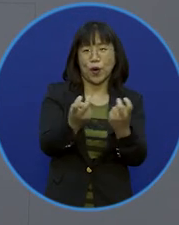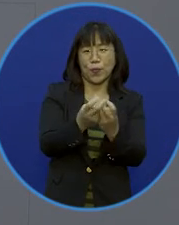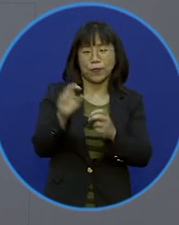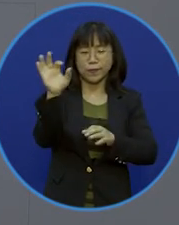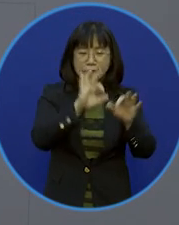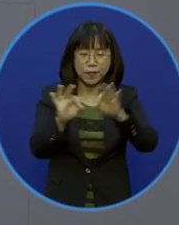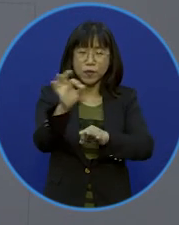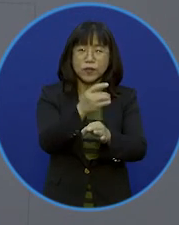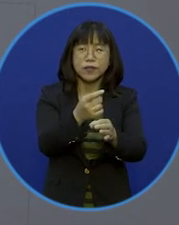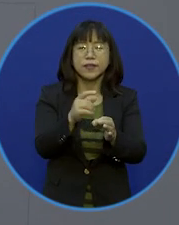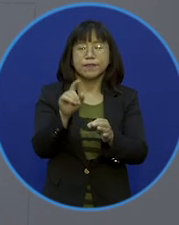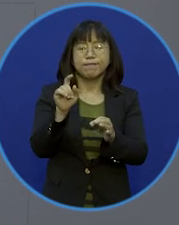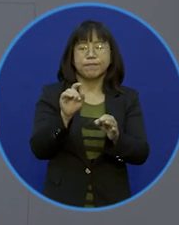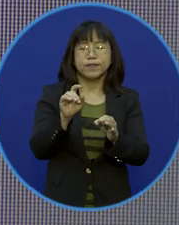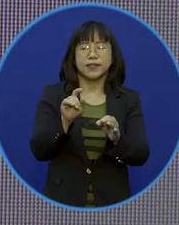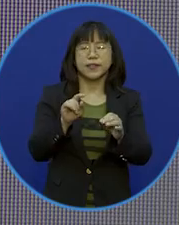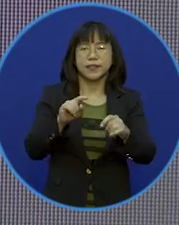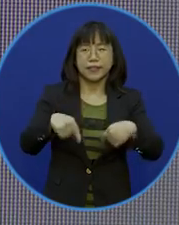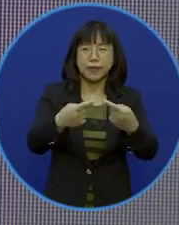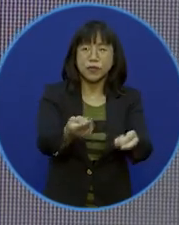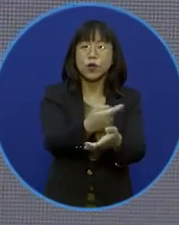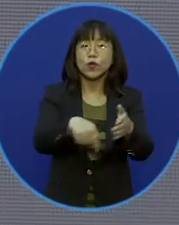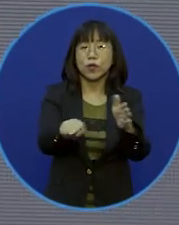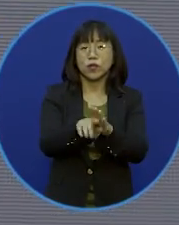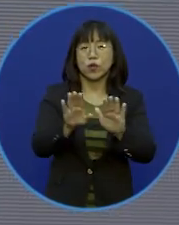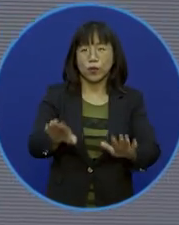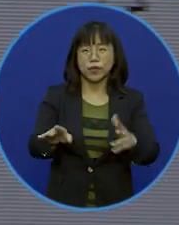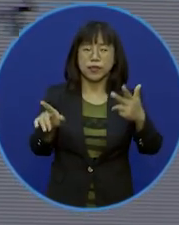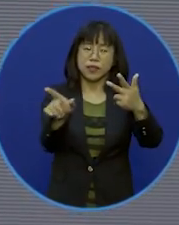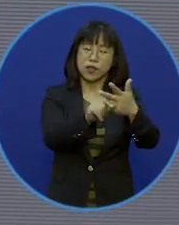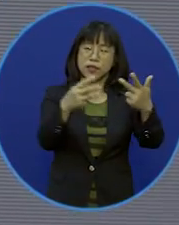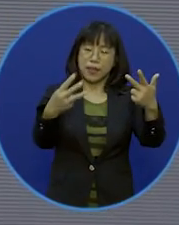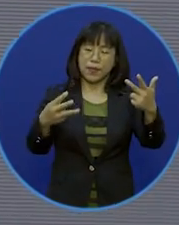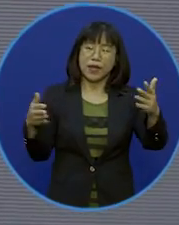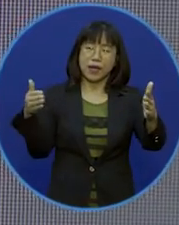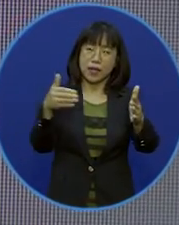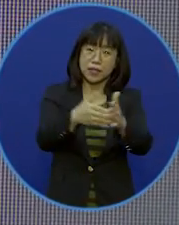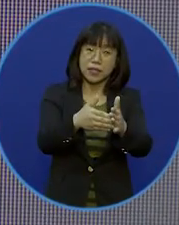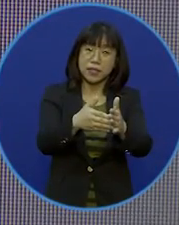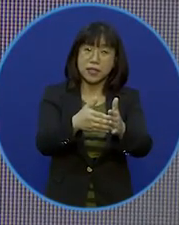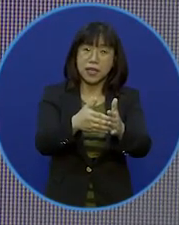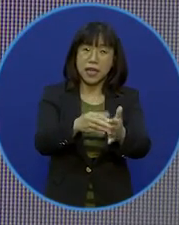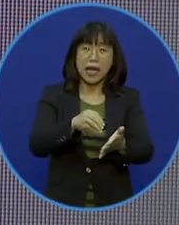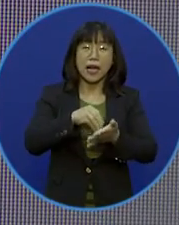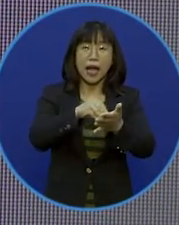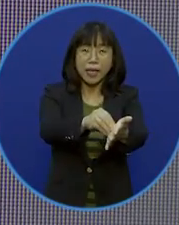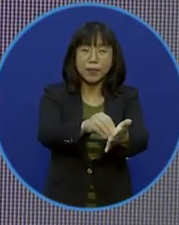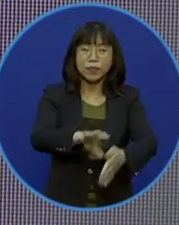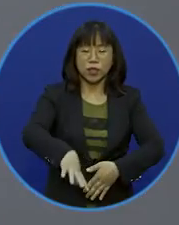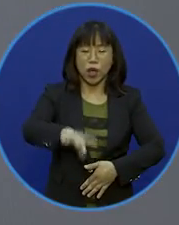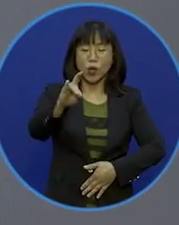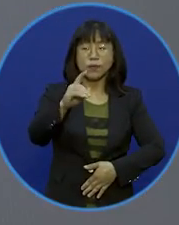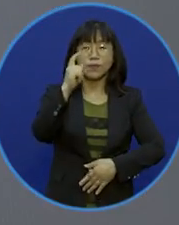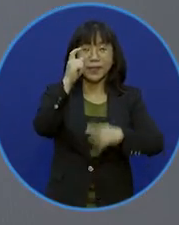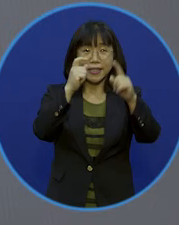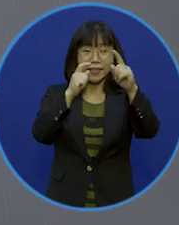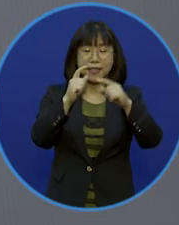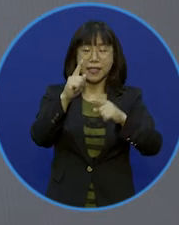시민들이 승용차 마일리지에 참여할 수 있도록 신규 회원 모집 이벤트를 오는 7월 3일까지 시행하며